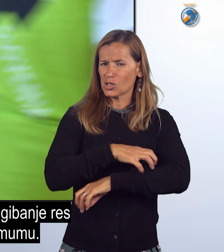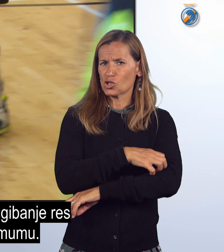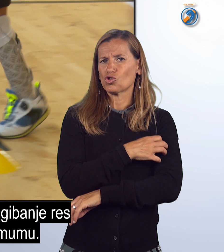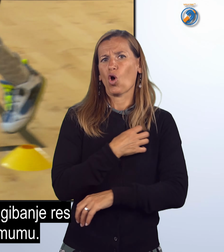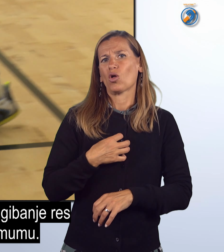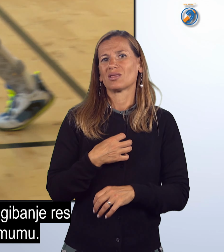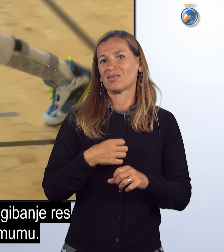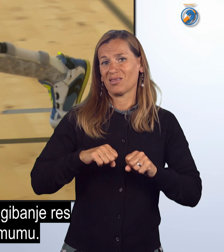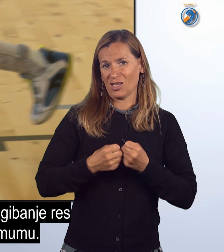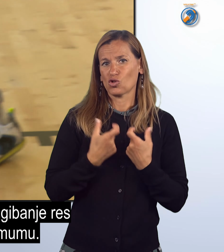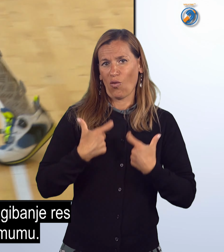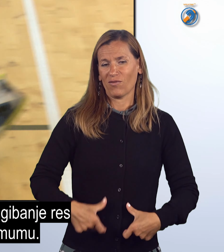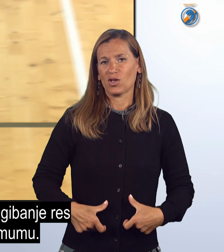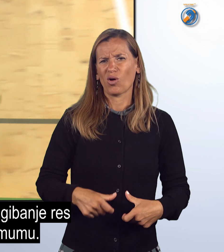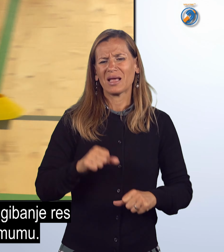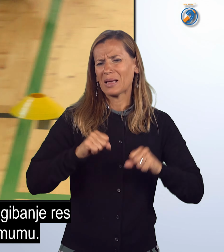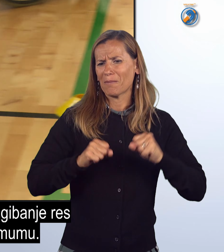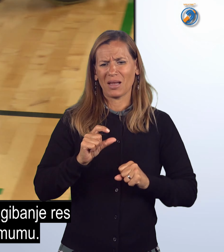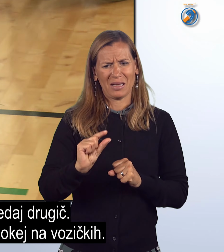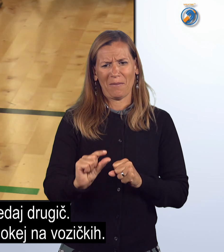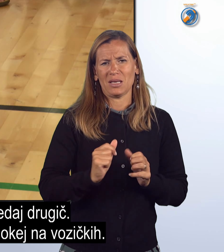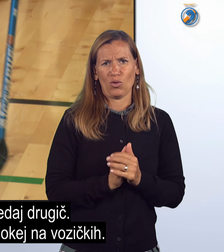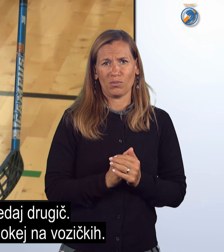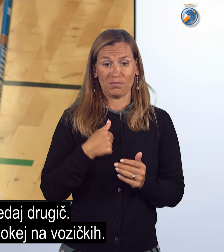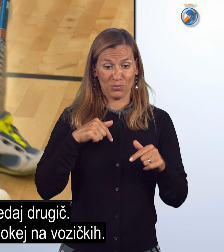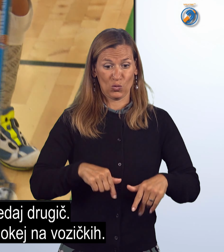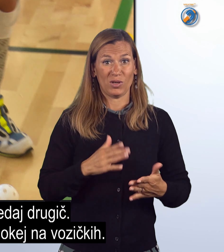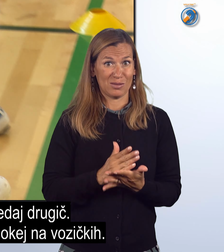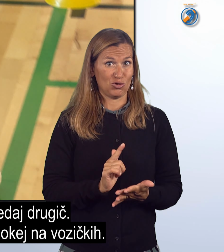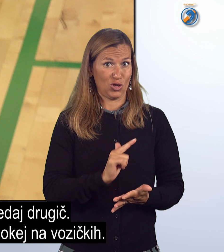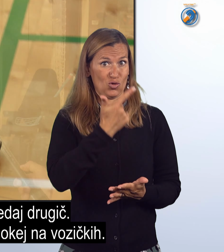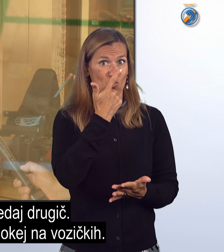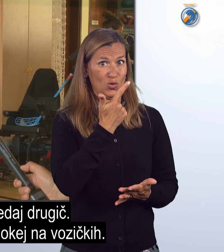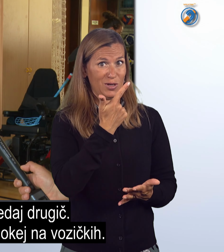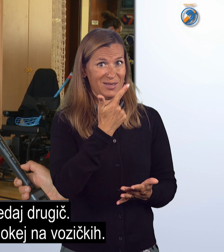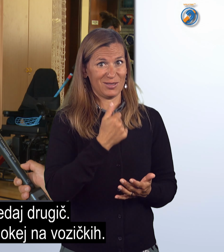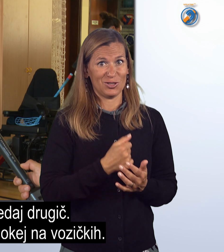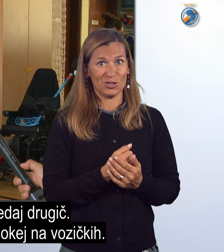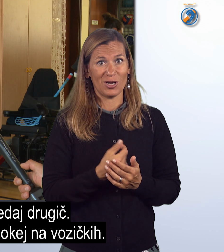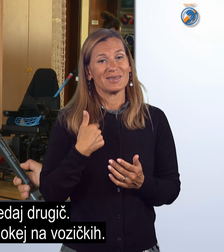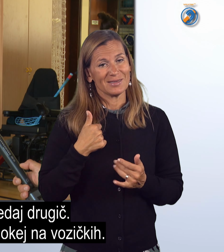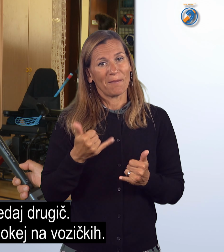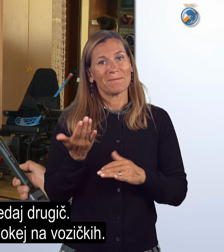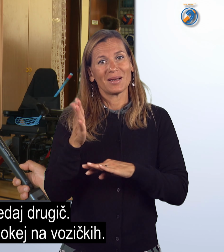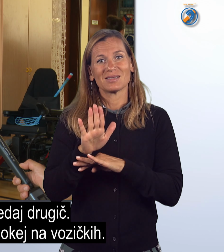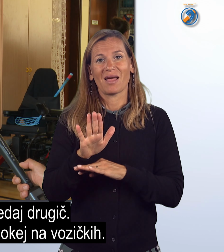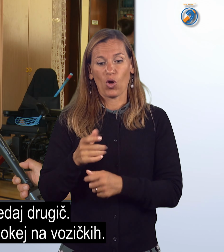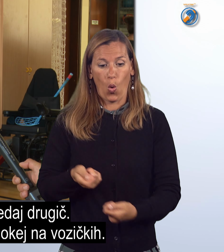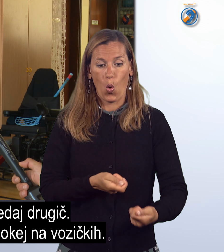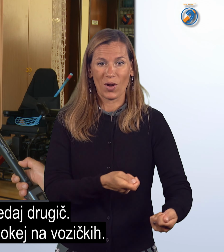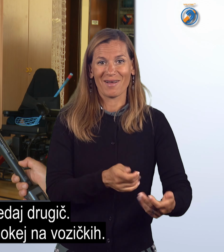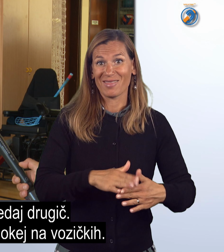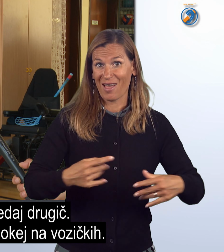ker je res gibanje na minimumu. Tukaj sem zdaj drugič, predstavil sem polki na vozičkih.